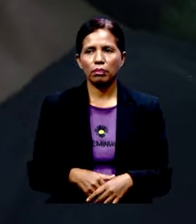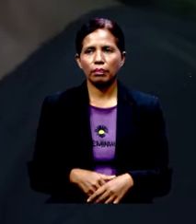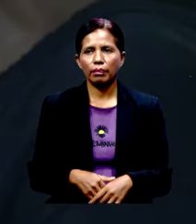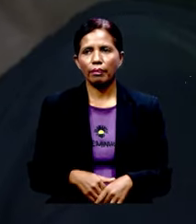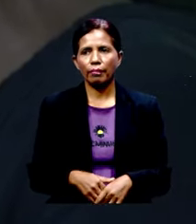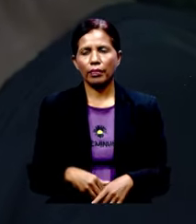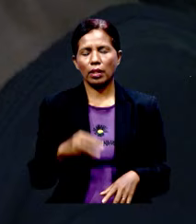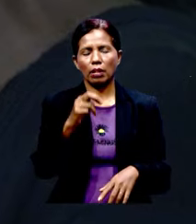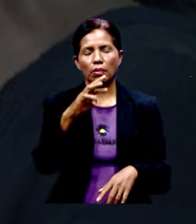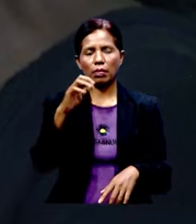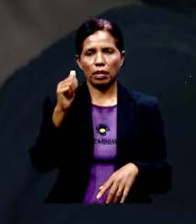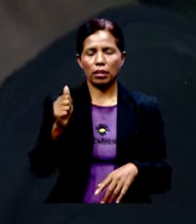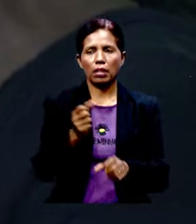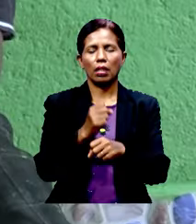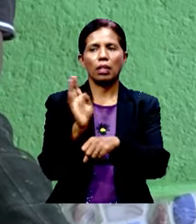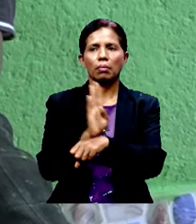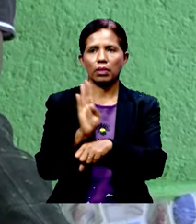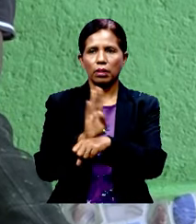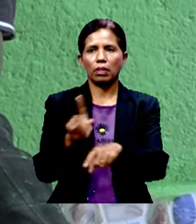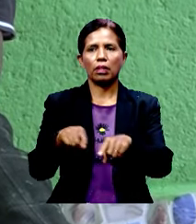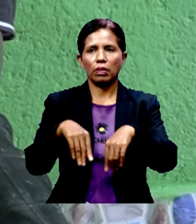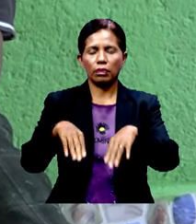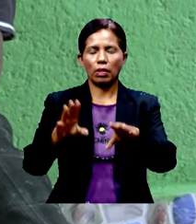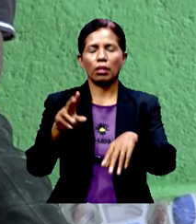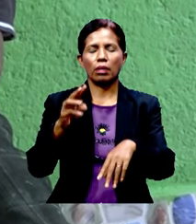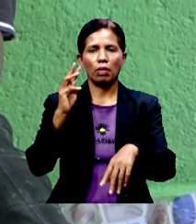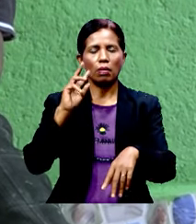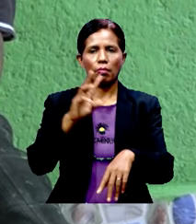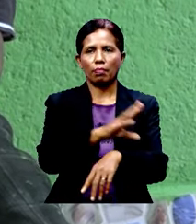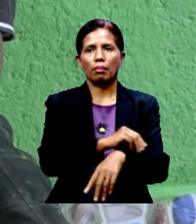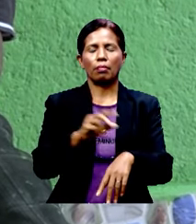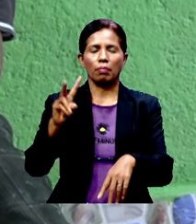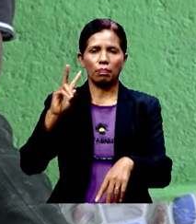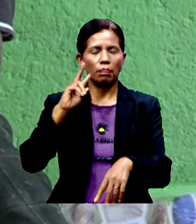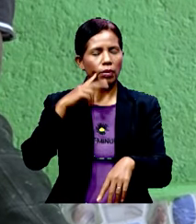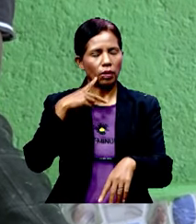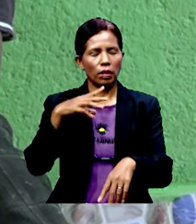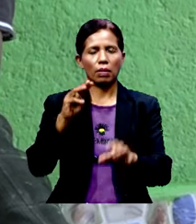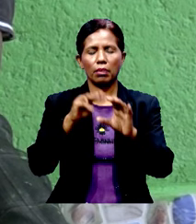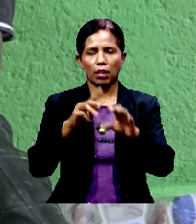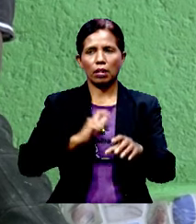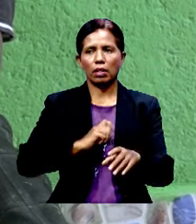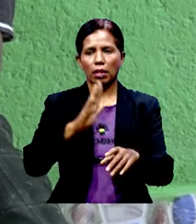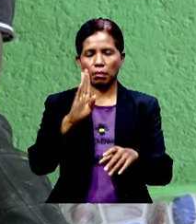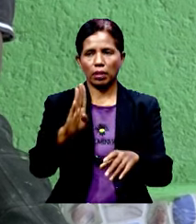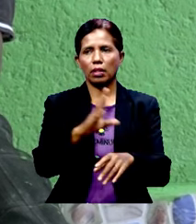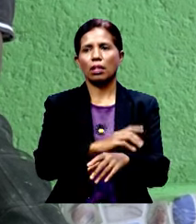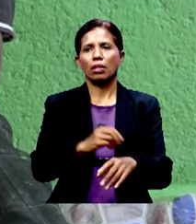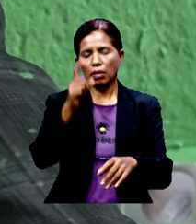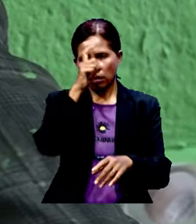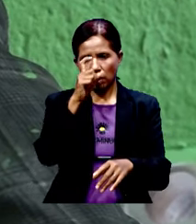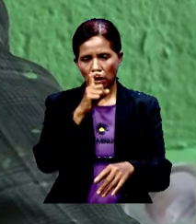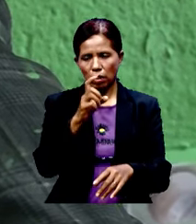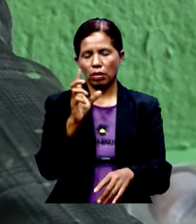Durante ne Maria do Hotel halau negosiu, anesan fan modu ia merkadu taibesi, honia kaben Agustino Mendonça, hui dadi